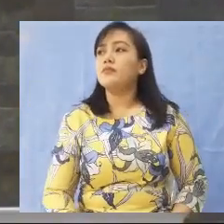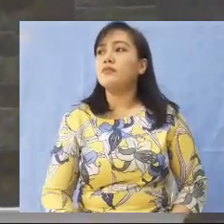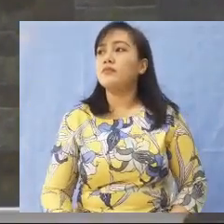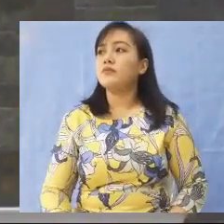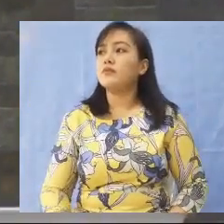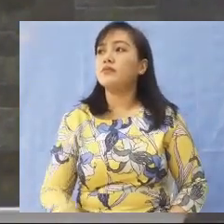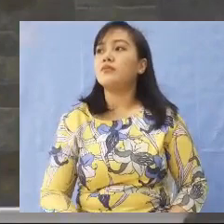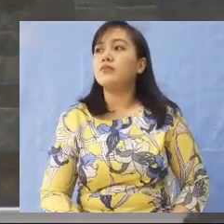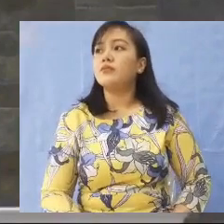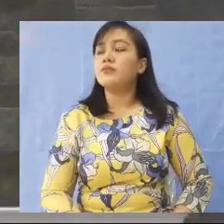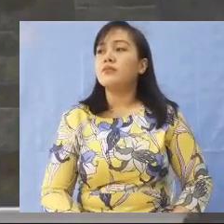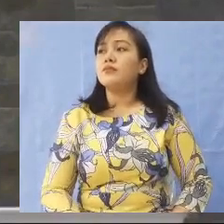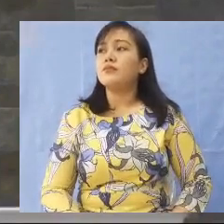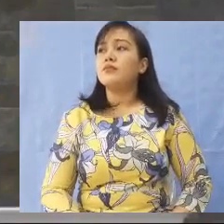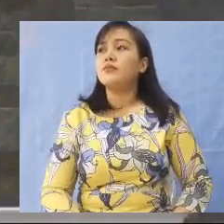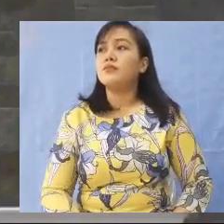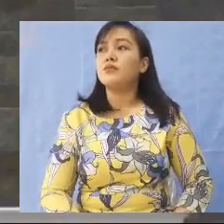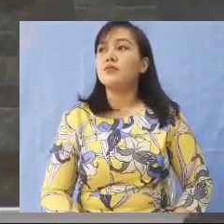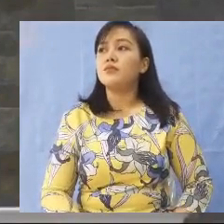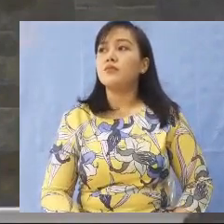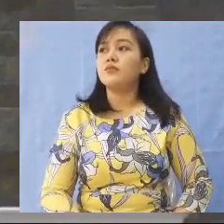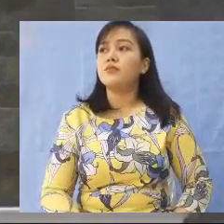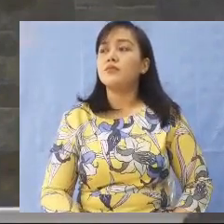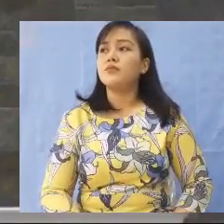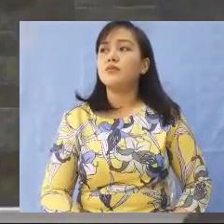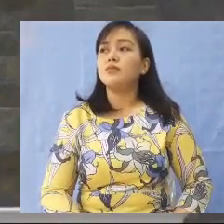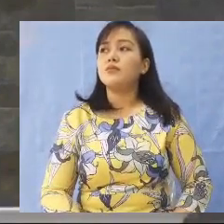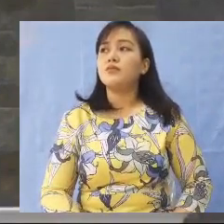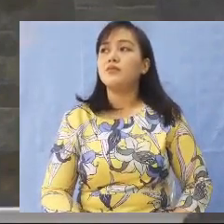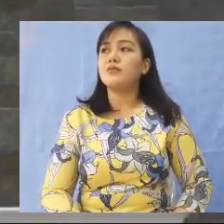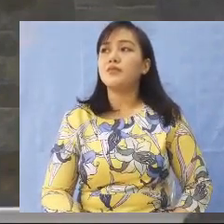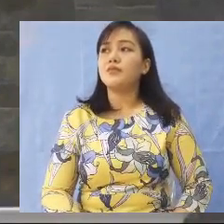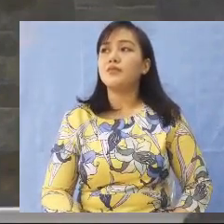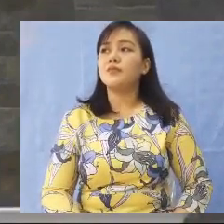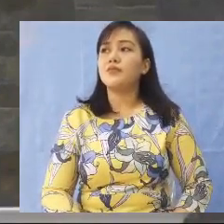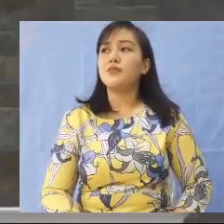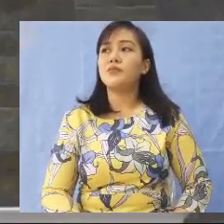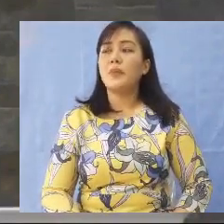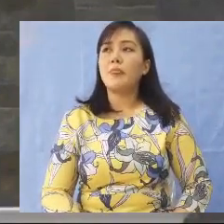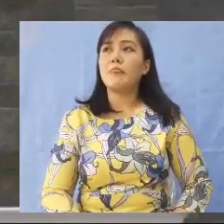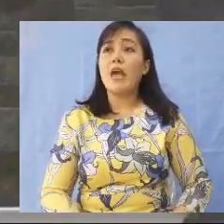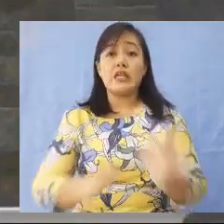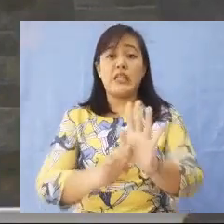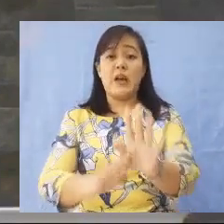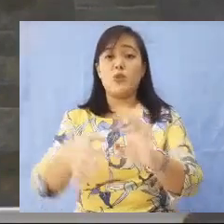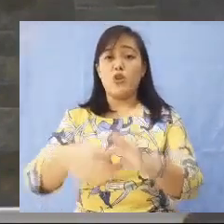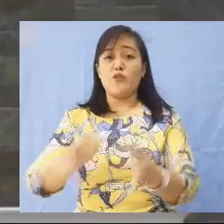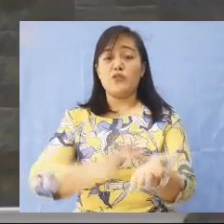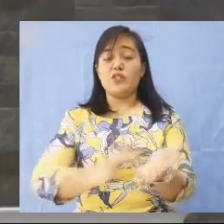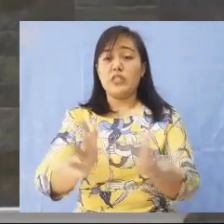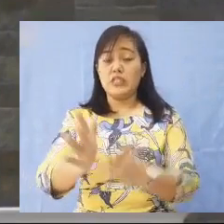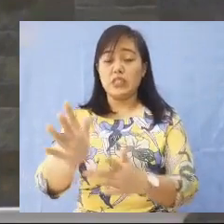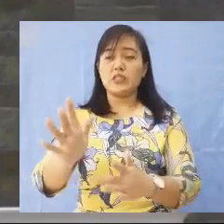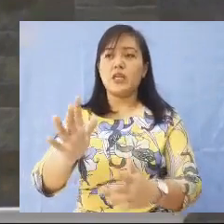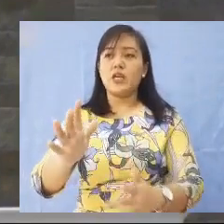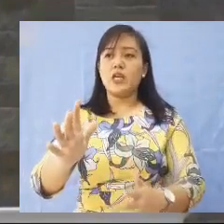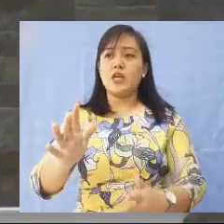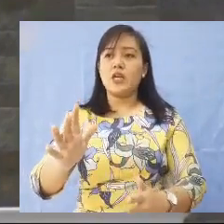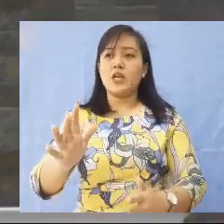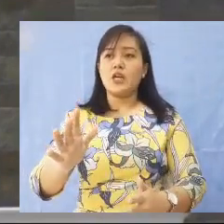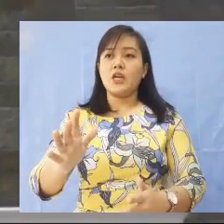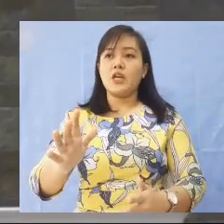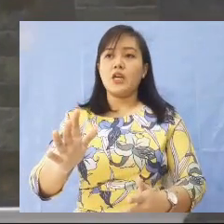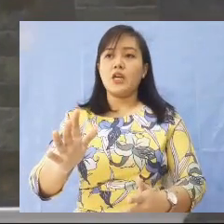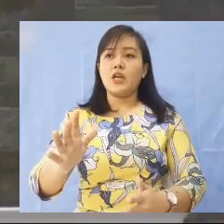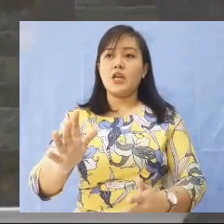ng pagkain, sapagkat ang Panginoong Jesucristo ay napagod. So nagpahinga siya doon po sa isang well na yun